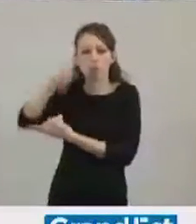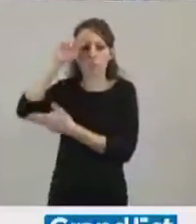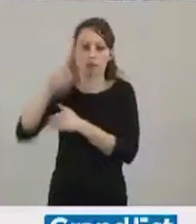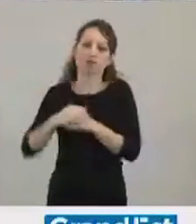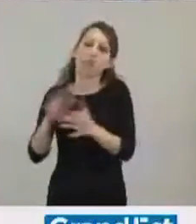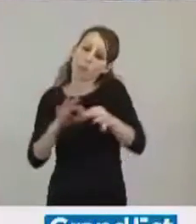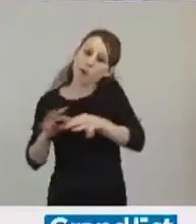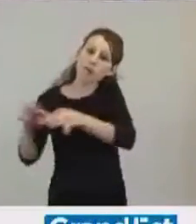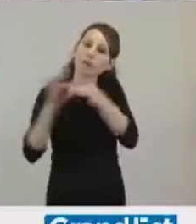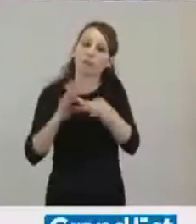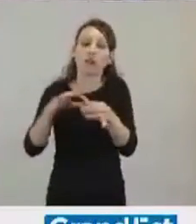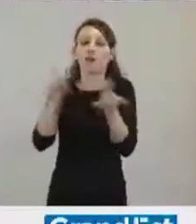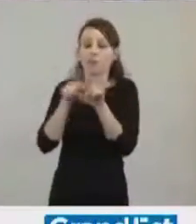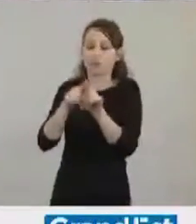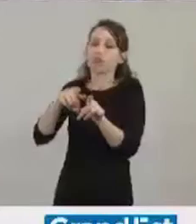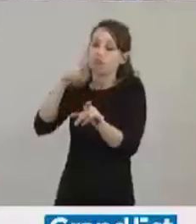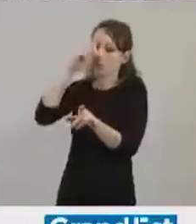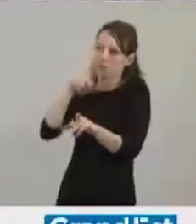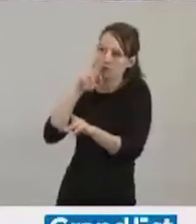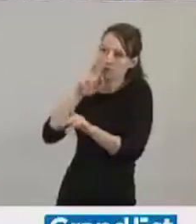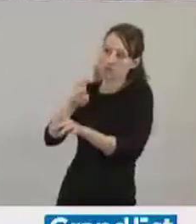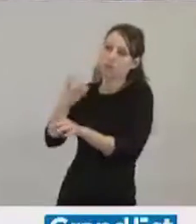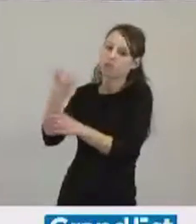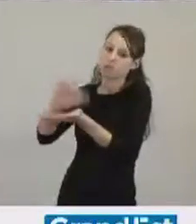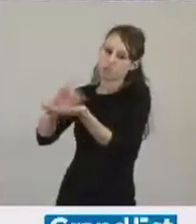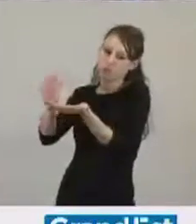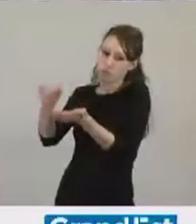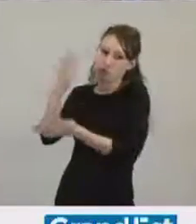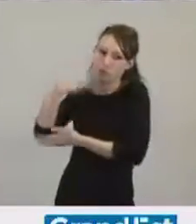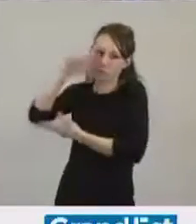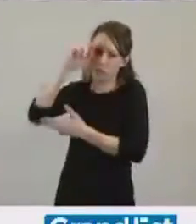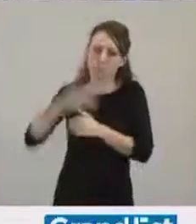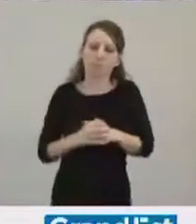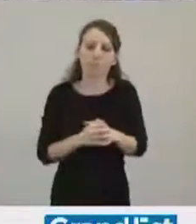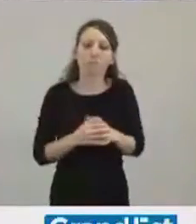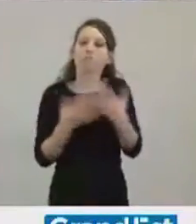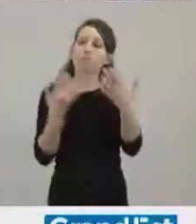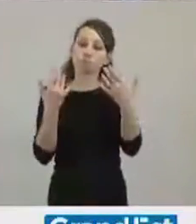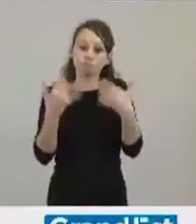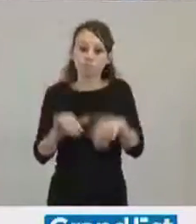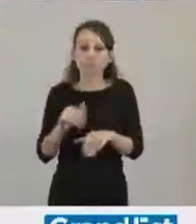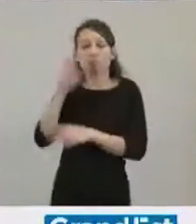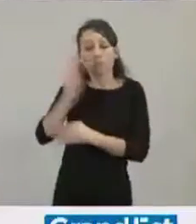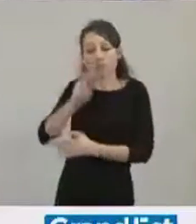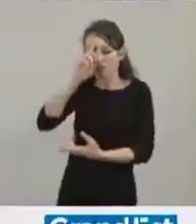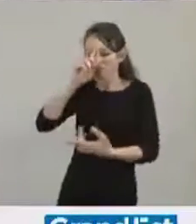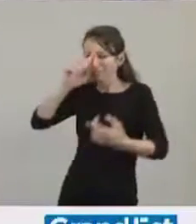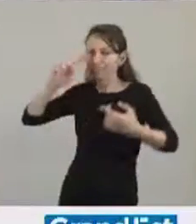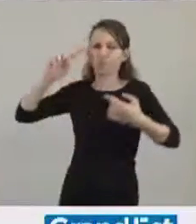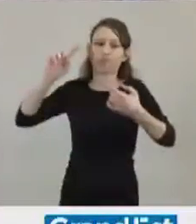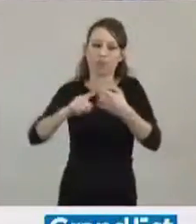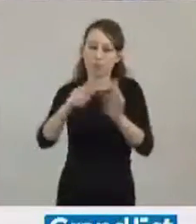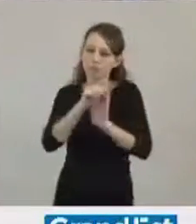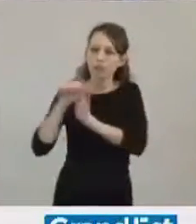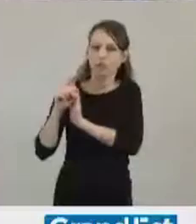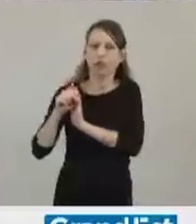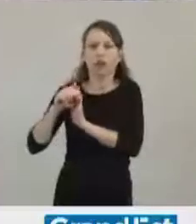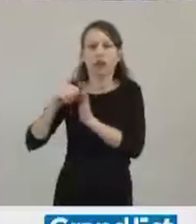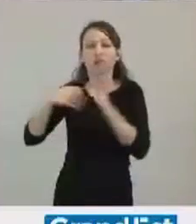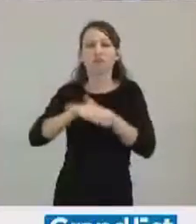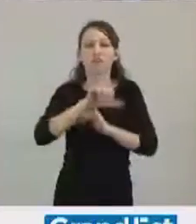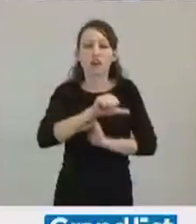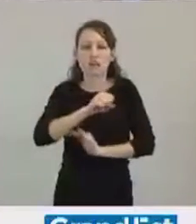européens. Je terminerai en vous précisant que les grandes thématiques prioritaires identifiées dans la S3